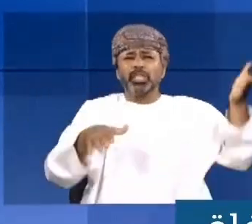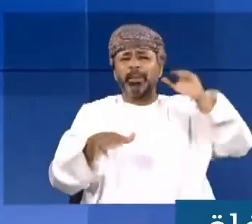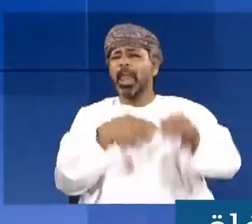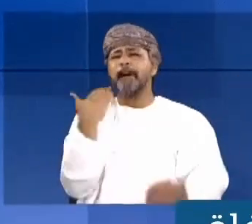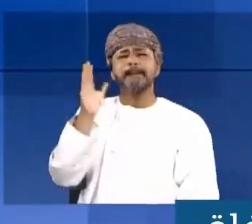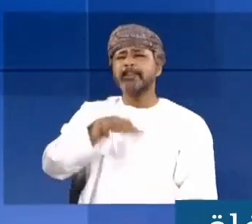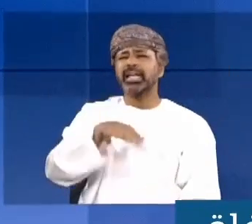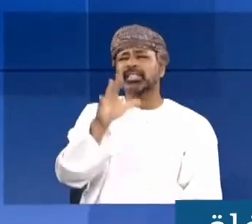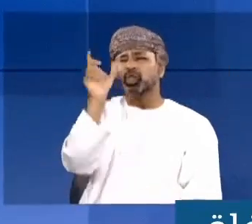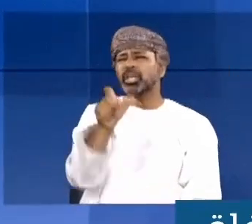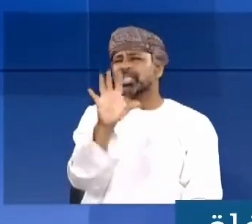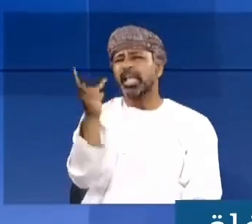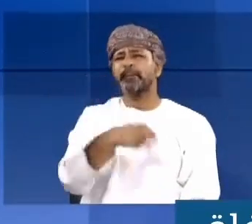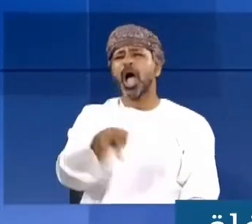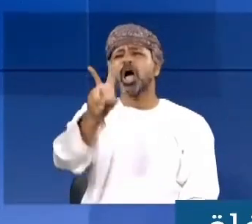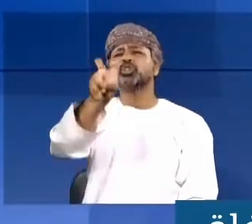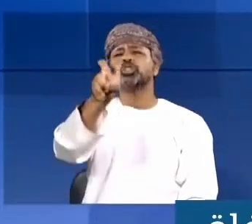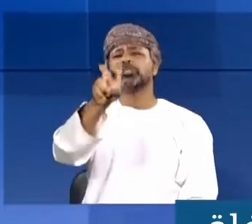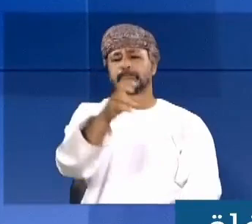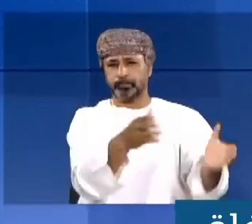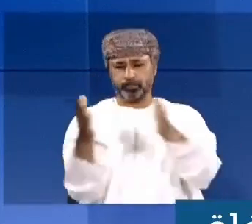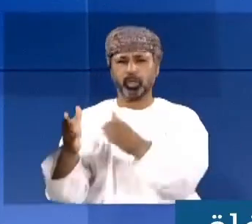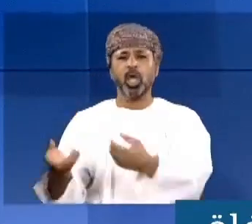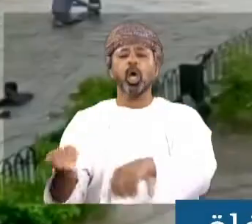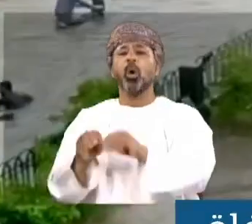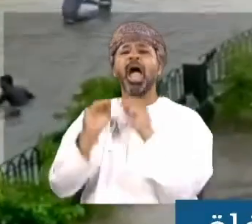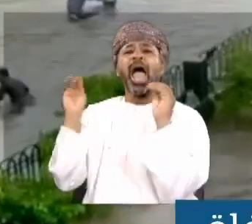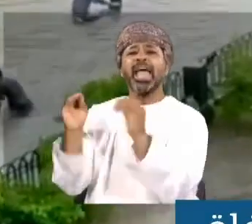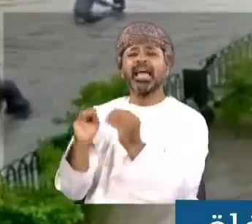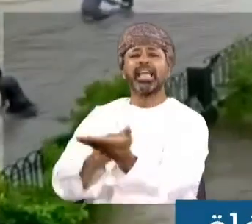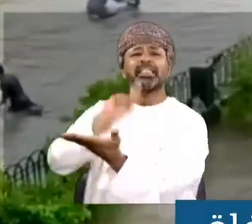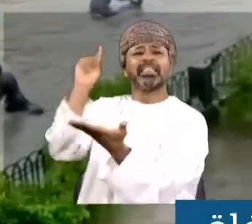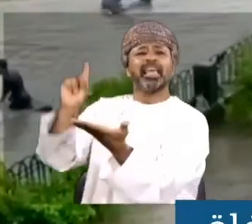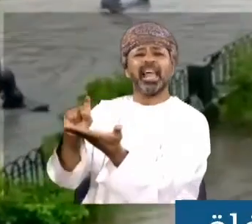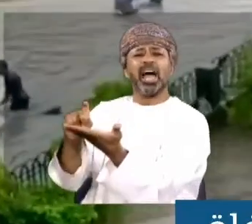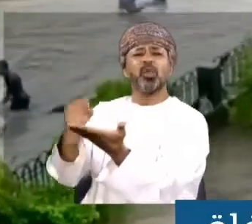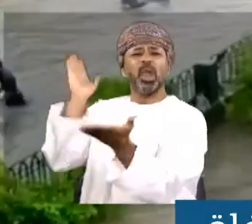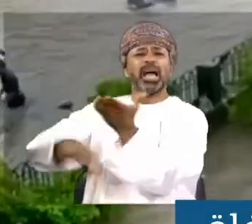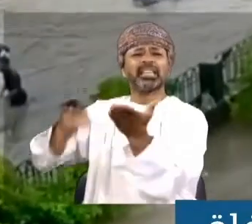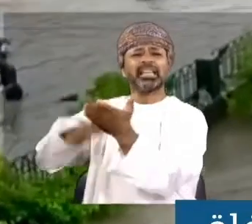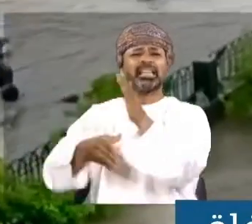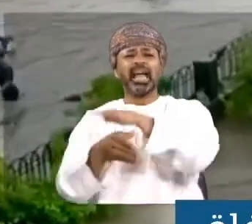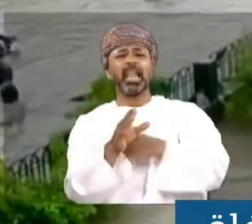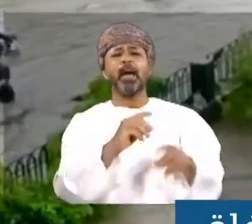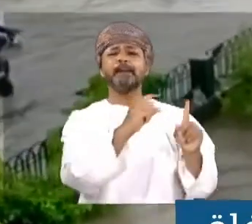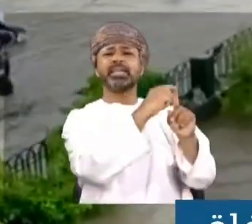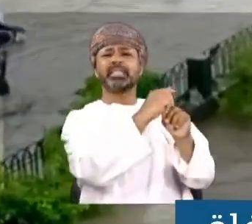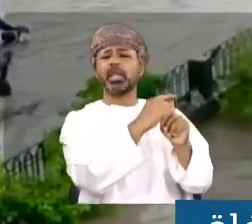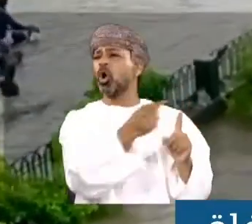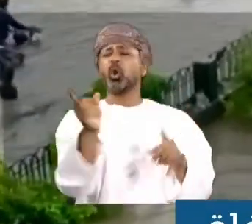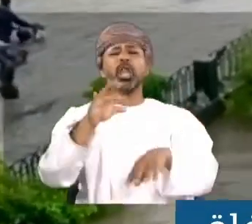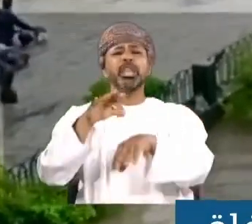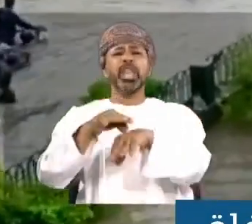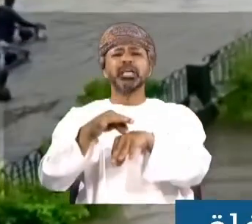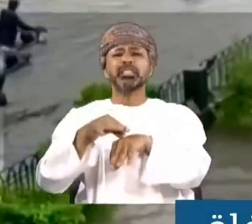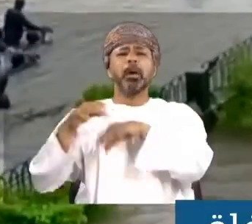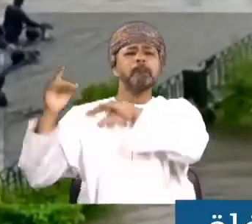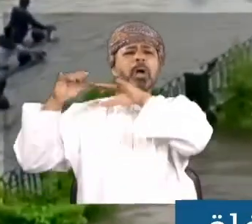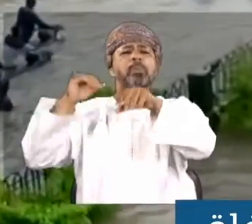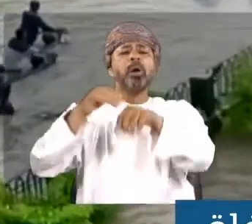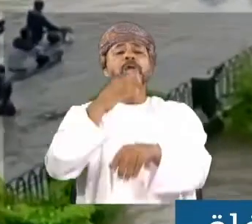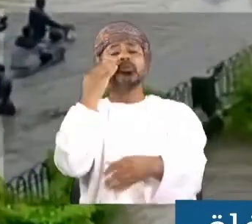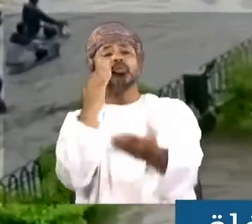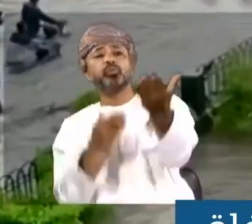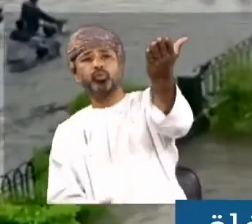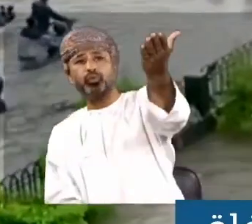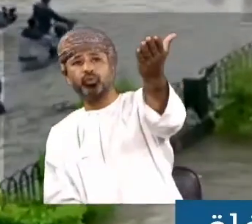نحو 20 شخصا. وذكرت هيئة إدارة الكوارث في باكستان أن معظم الناس جرفتهم المياه